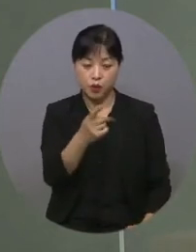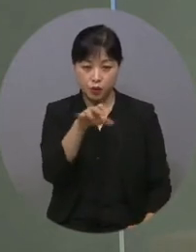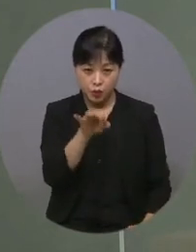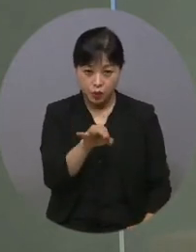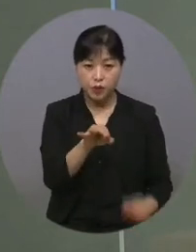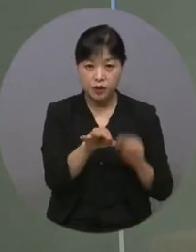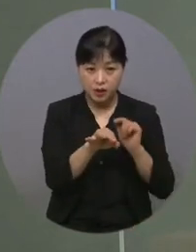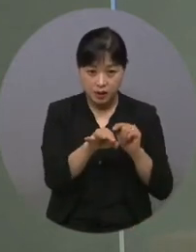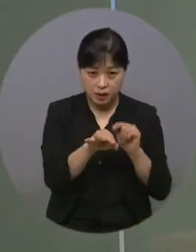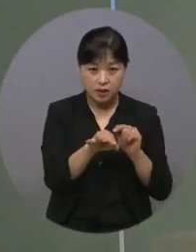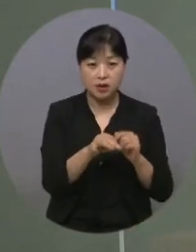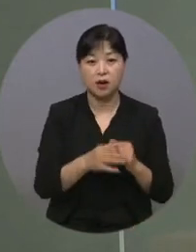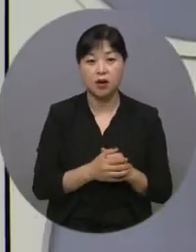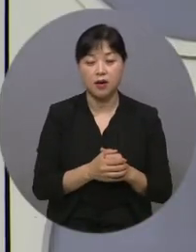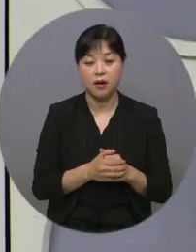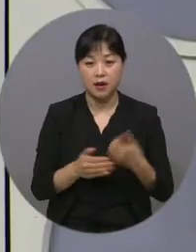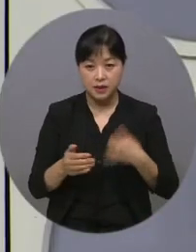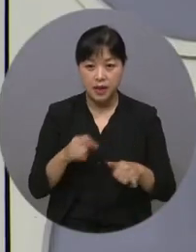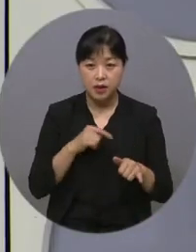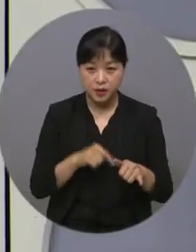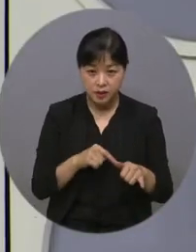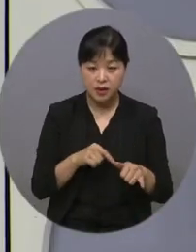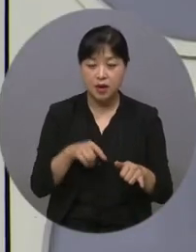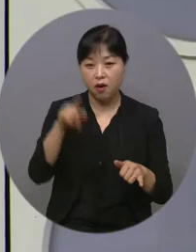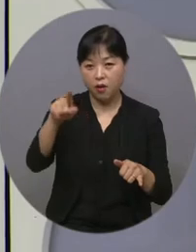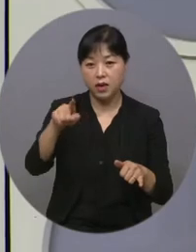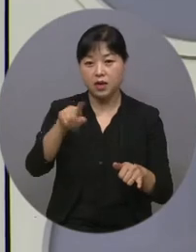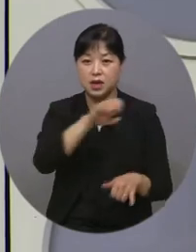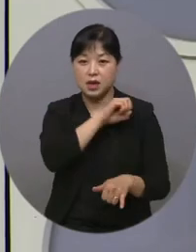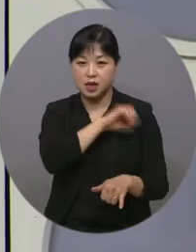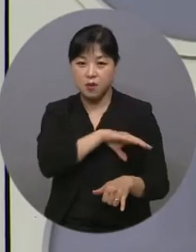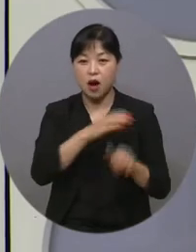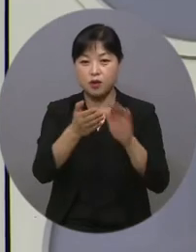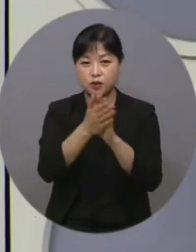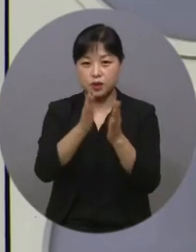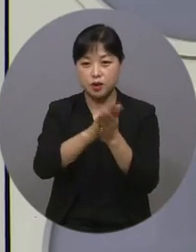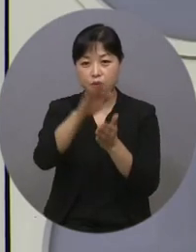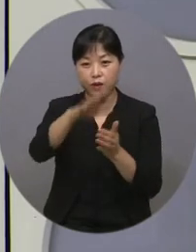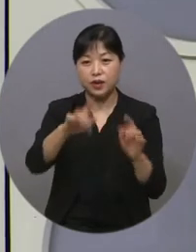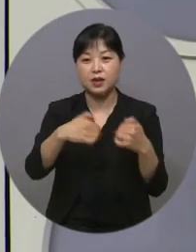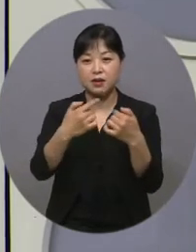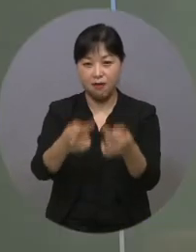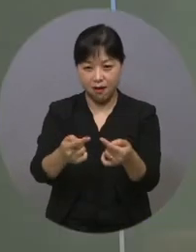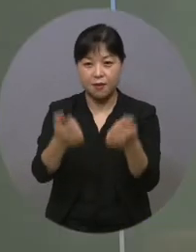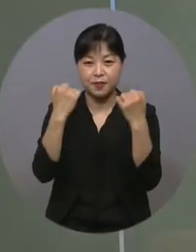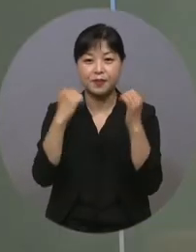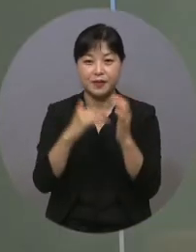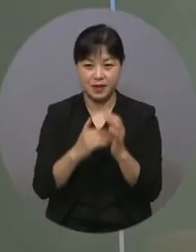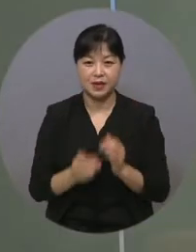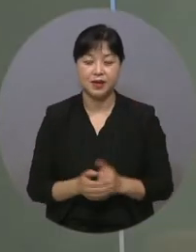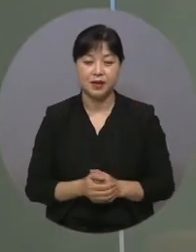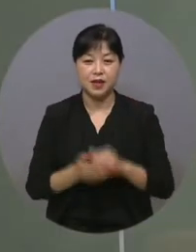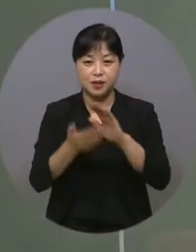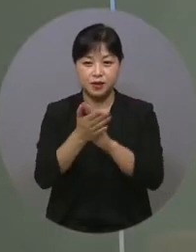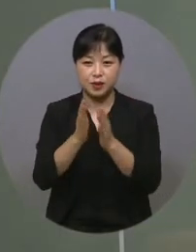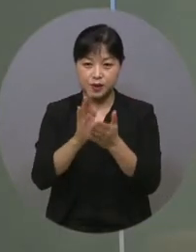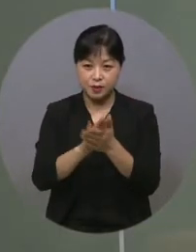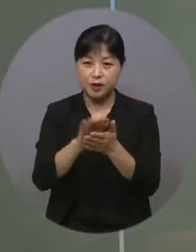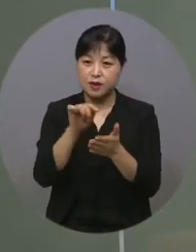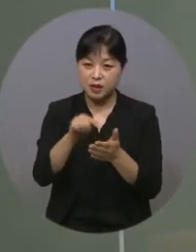한 그래서 네. 아들 딸이 다 거길 나왔어요. 근데 자랑이 아니라 그 유치원